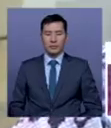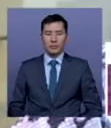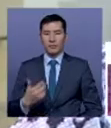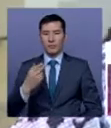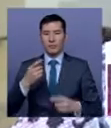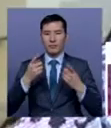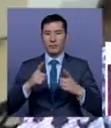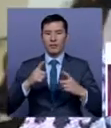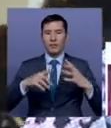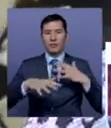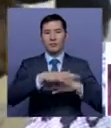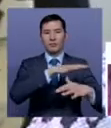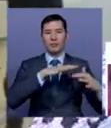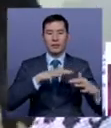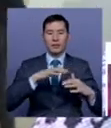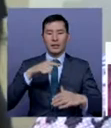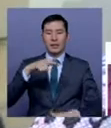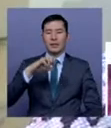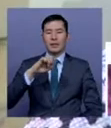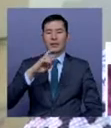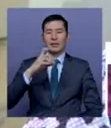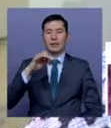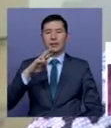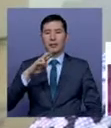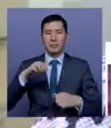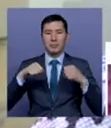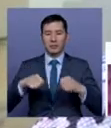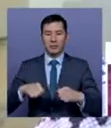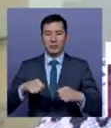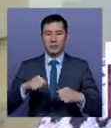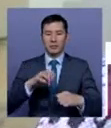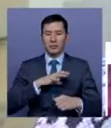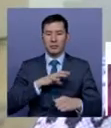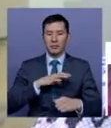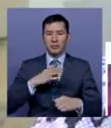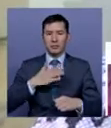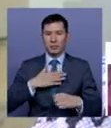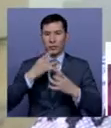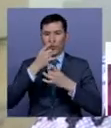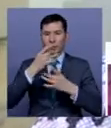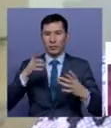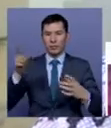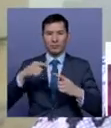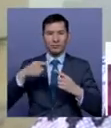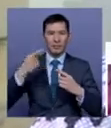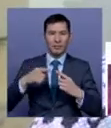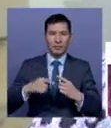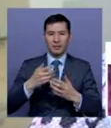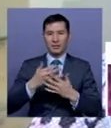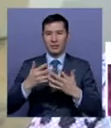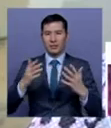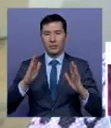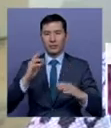Шындығында қоғам гендерлік теңдіктің не екенін дұрыс түсінбейді. Бұл бөтен сөз мәдениетімізге жат нәрсе деп ойлайды. Гендерлік теңдік ерлер